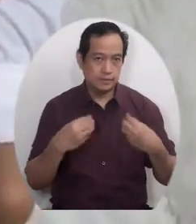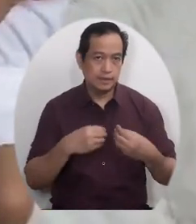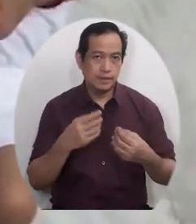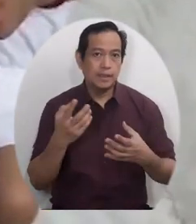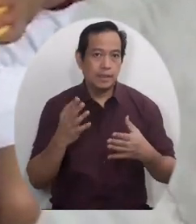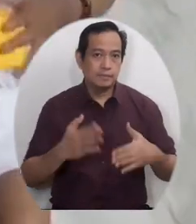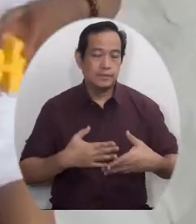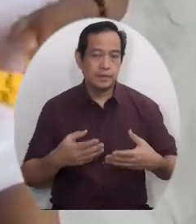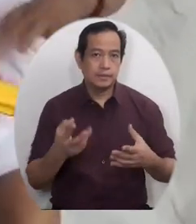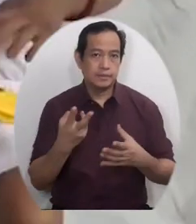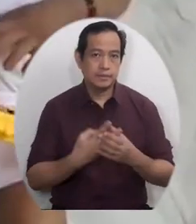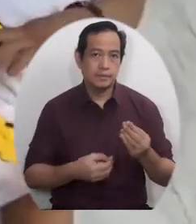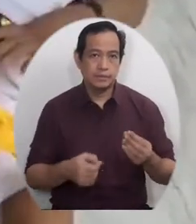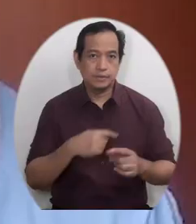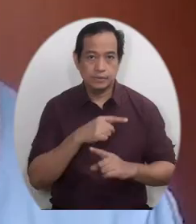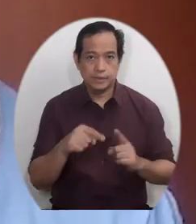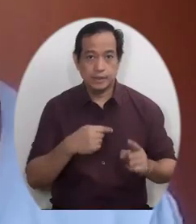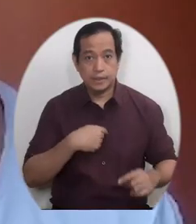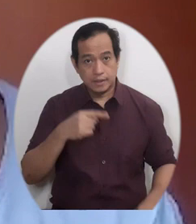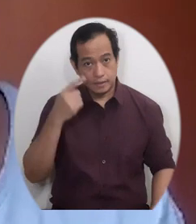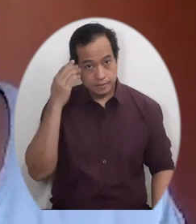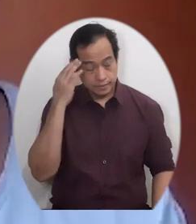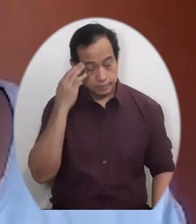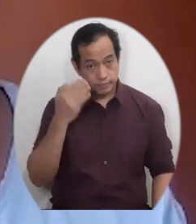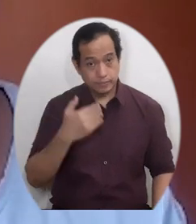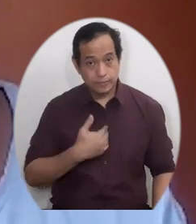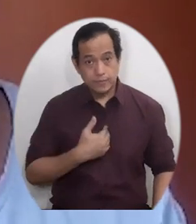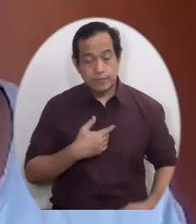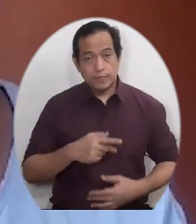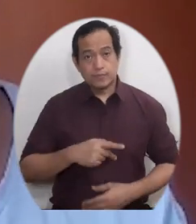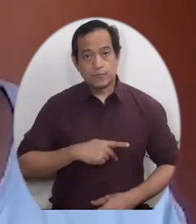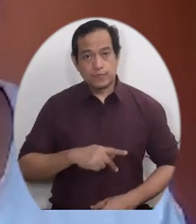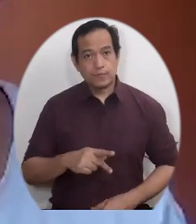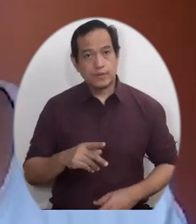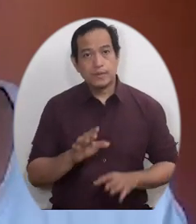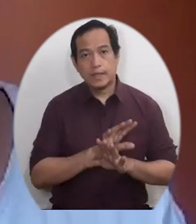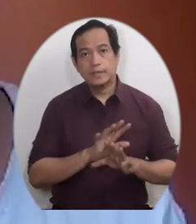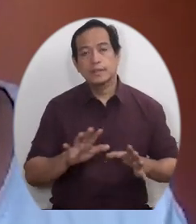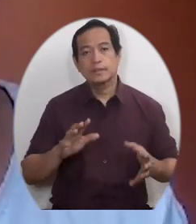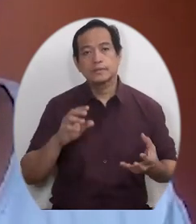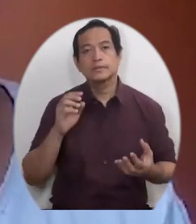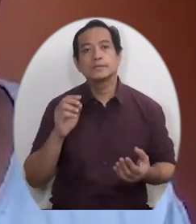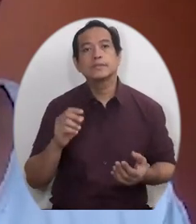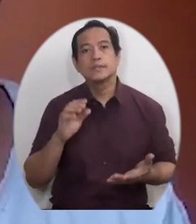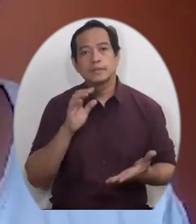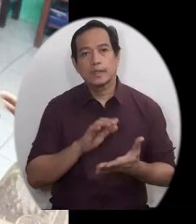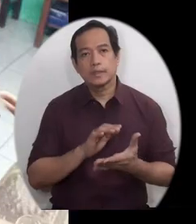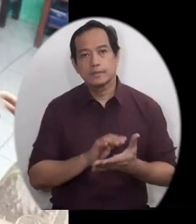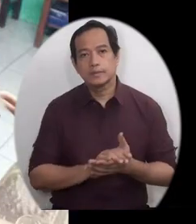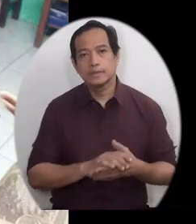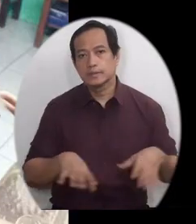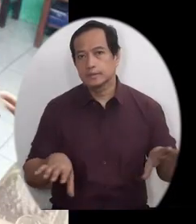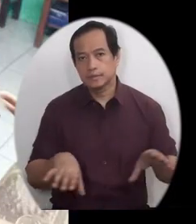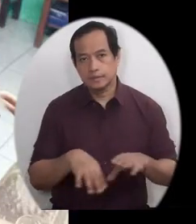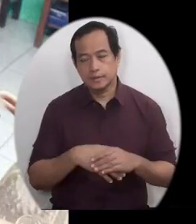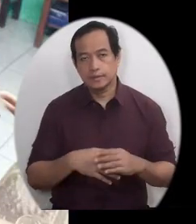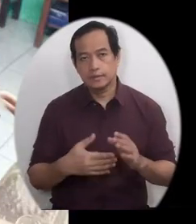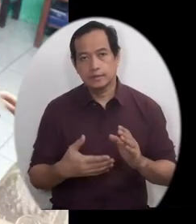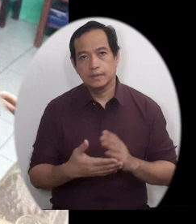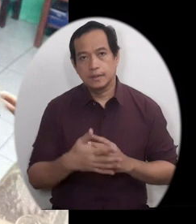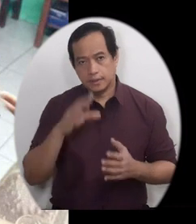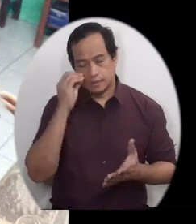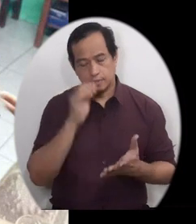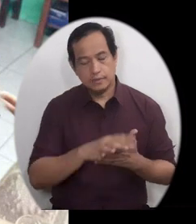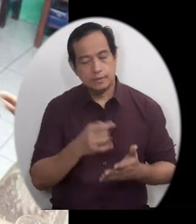nalaman po namin na buntis po ako, hindi pa po kami kasal nung asawa ko, sobrang saya po